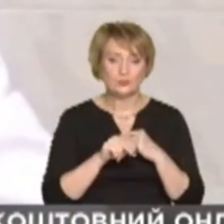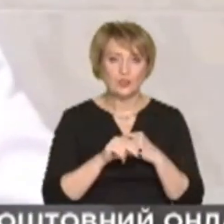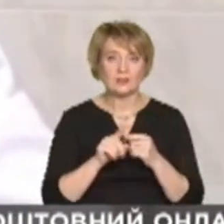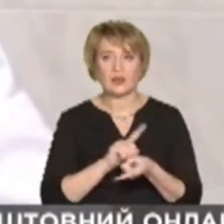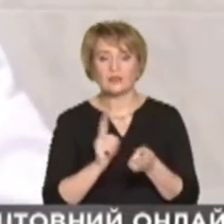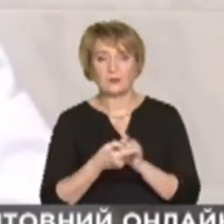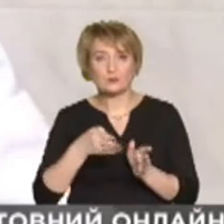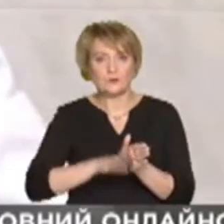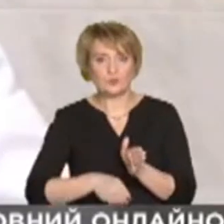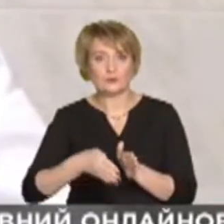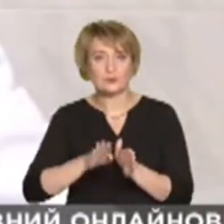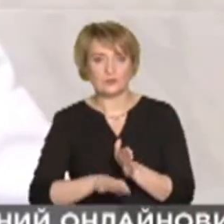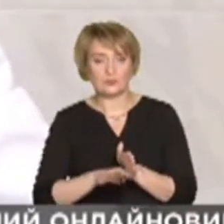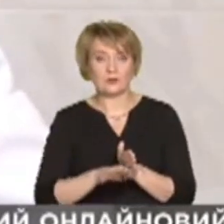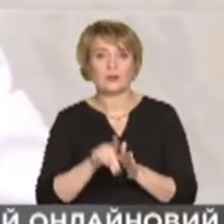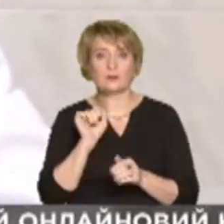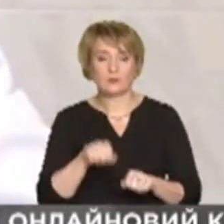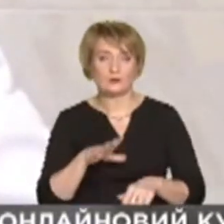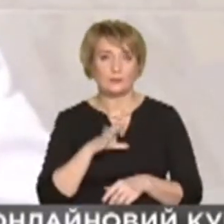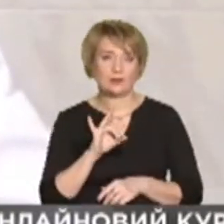грізним симптомом раку.